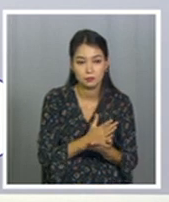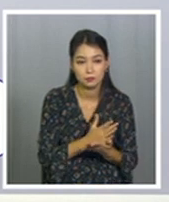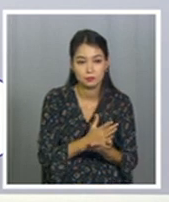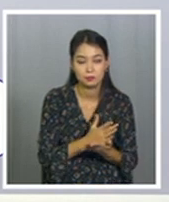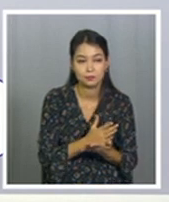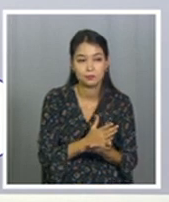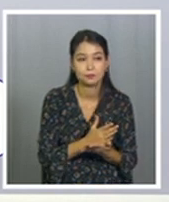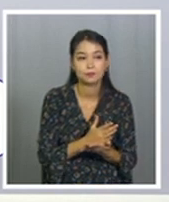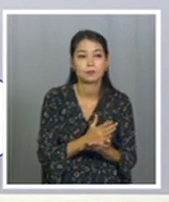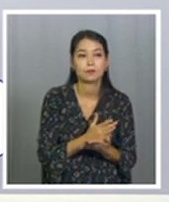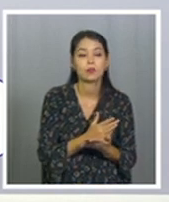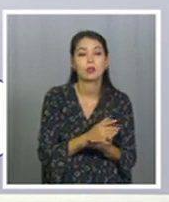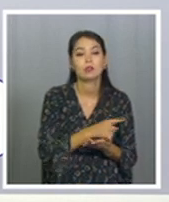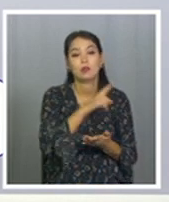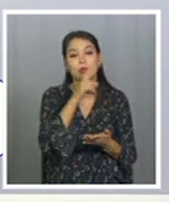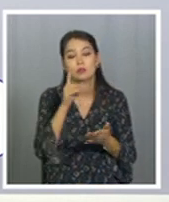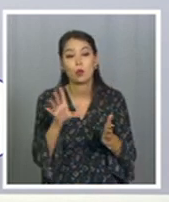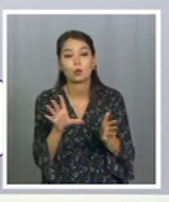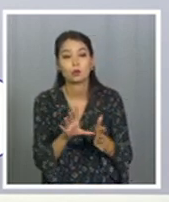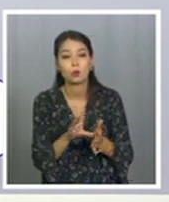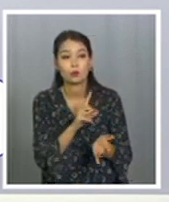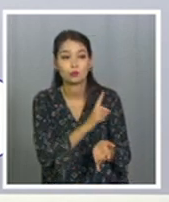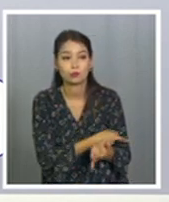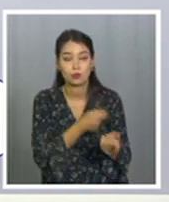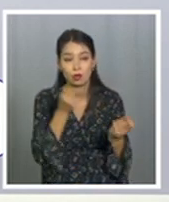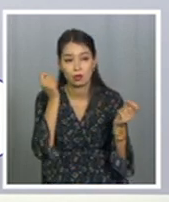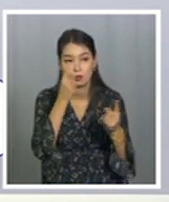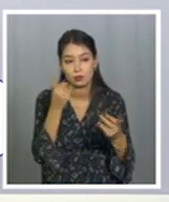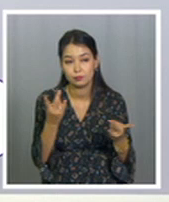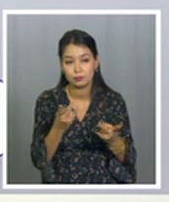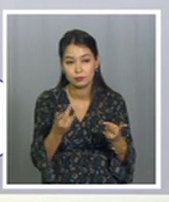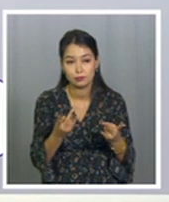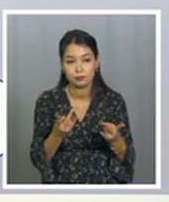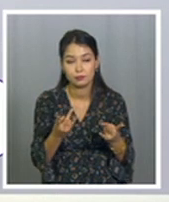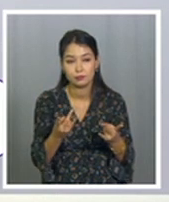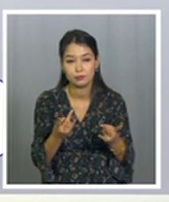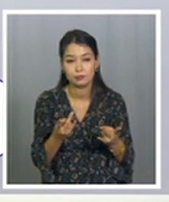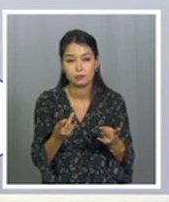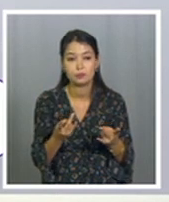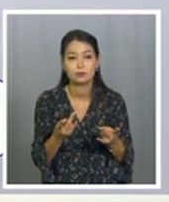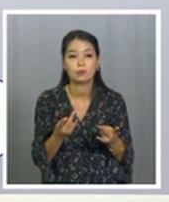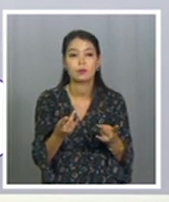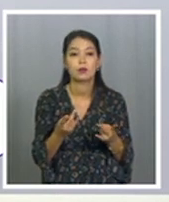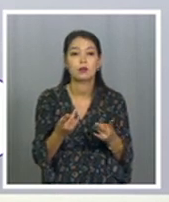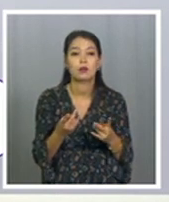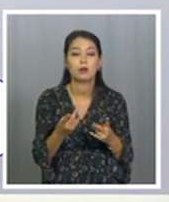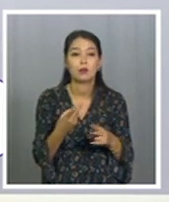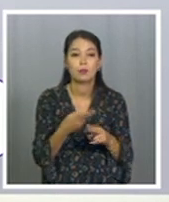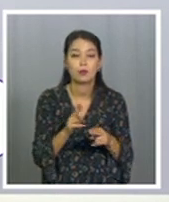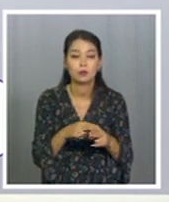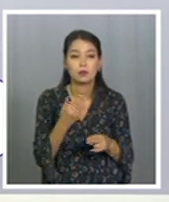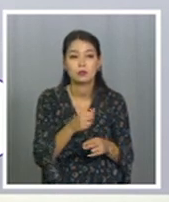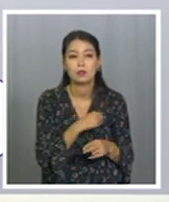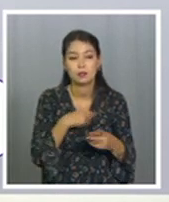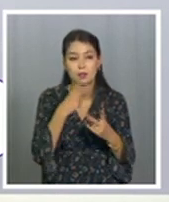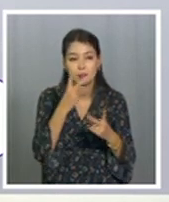Енді бізде тоқ күшін анықтау керек дедік. Және біз 10-шы сыныптың курсынан білеміз,